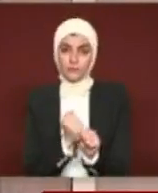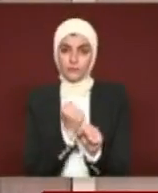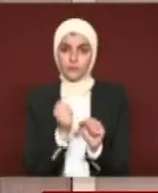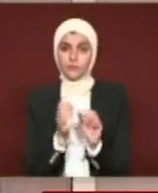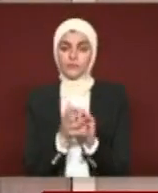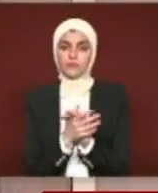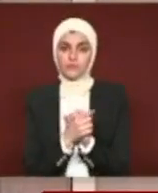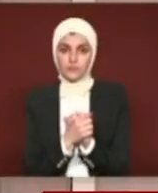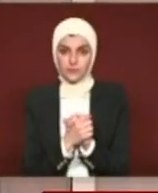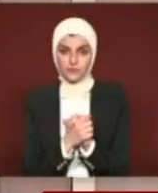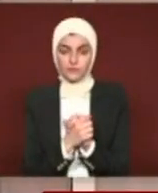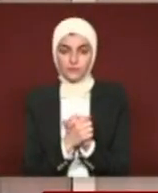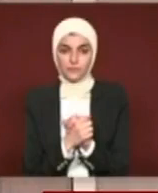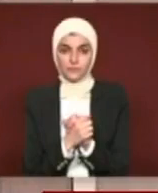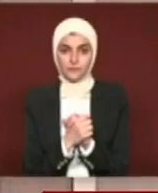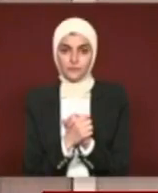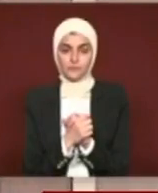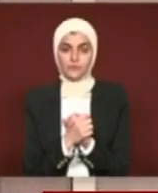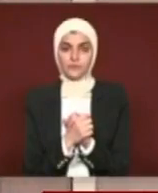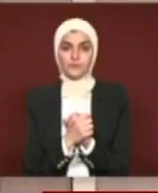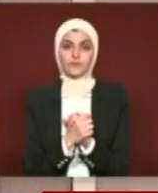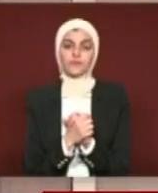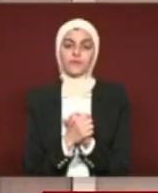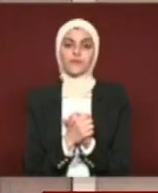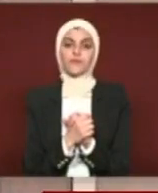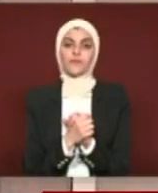بيحييكم جميعا وبيعتذر عن الحضور.